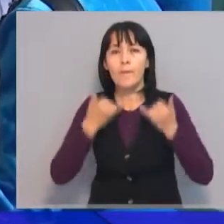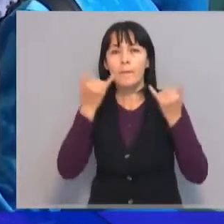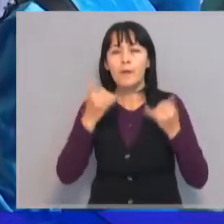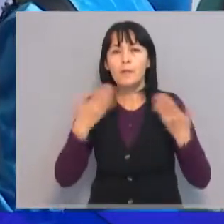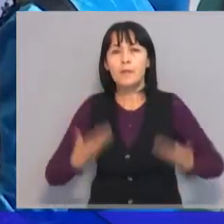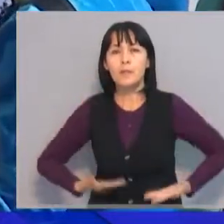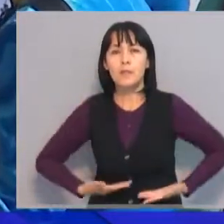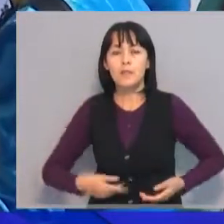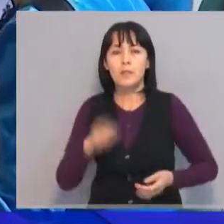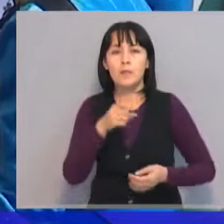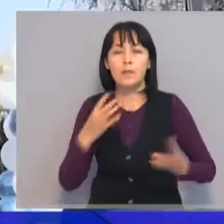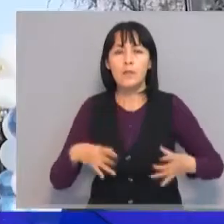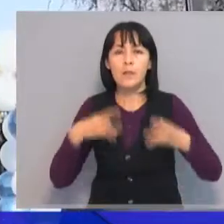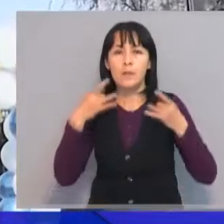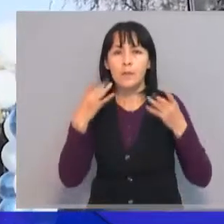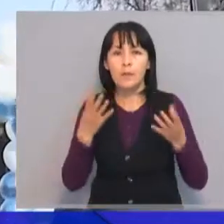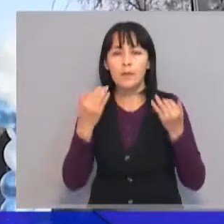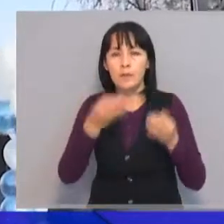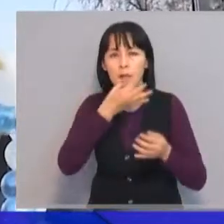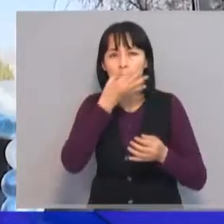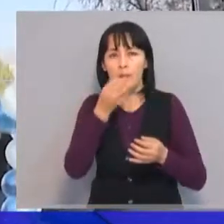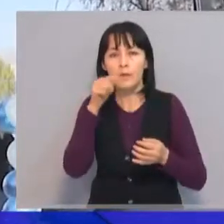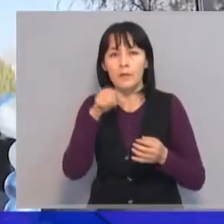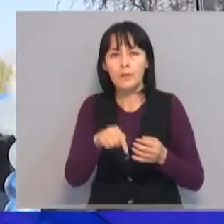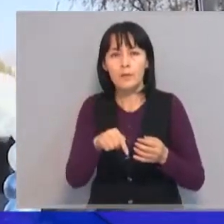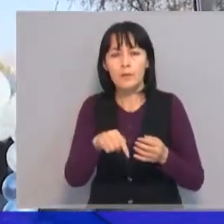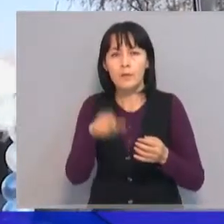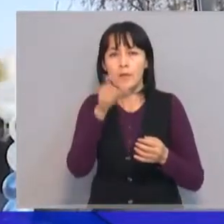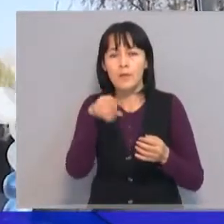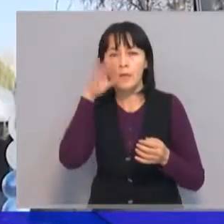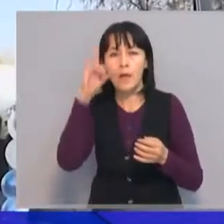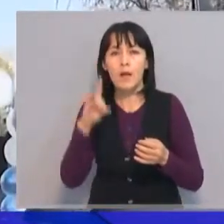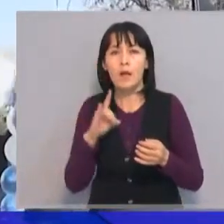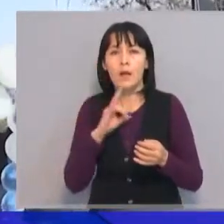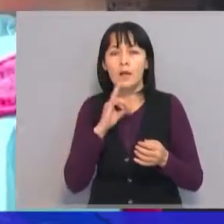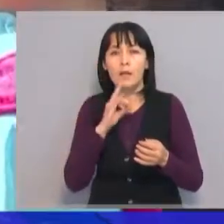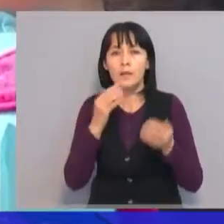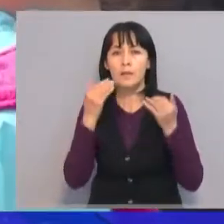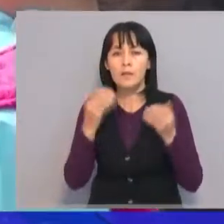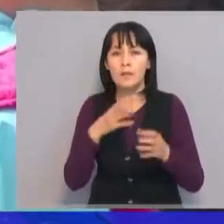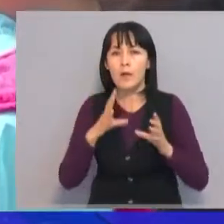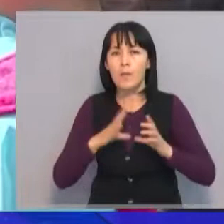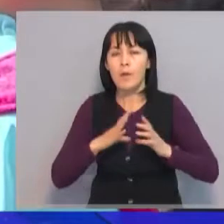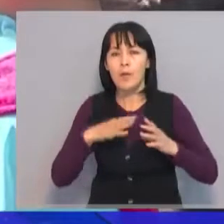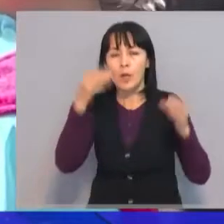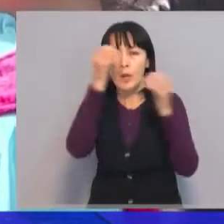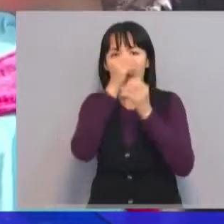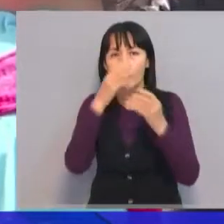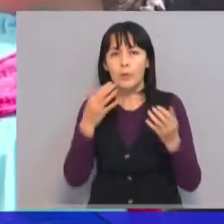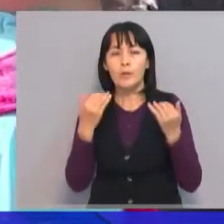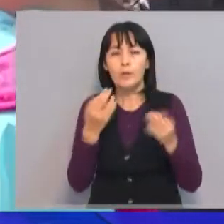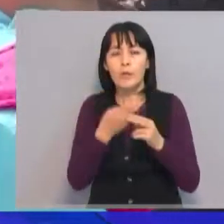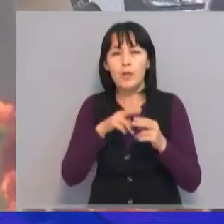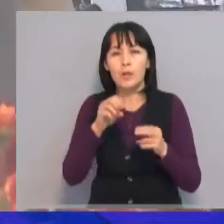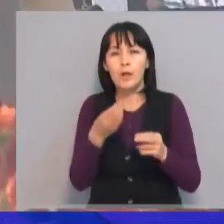города с праздником. Умирзак Истаевич отметил особое значение личности казахского мыслителя и богатое культурное духовное наследие,